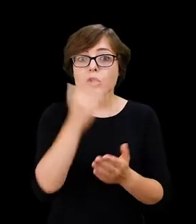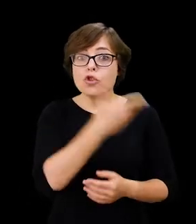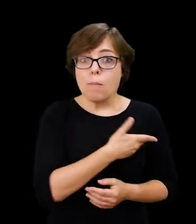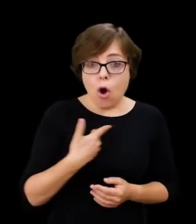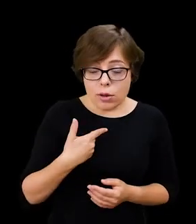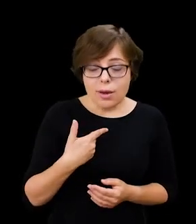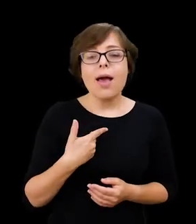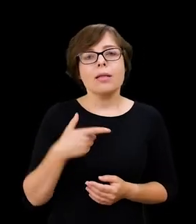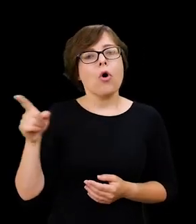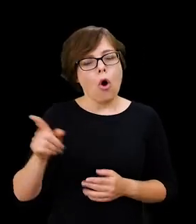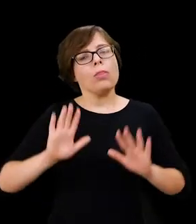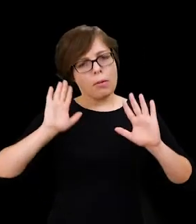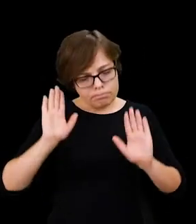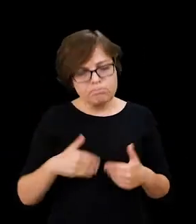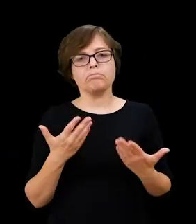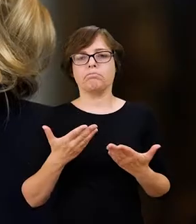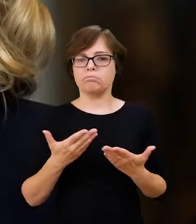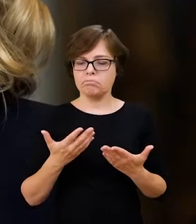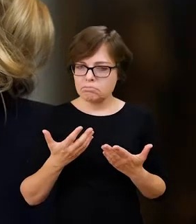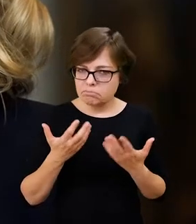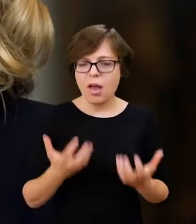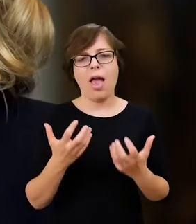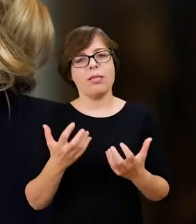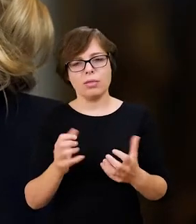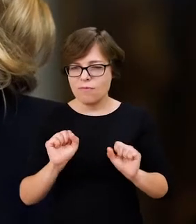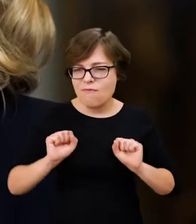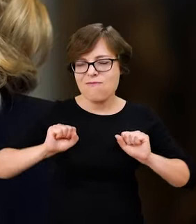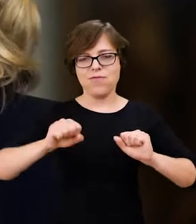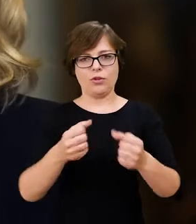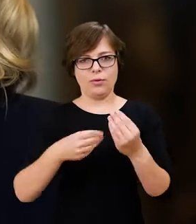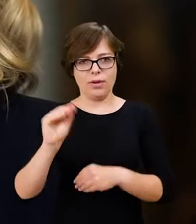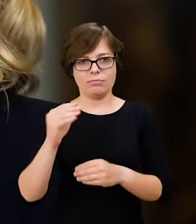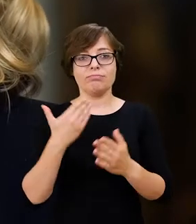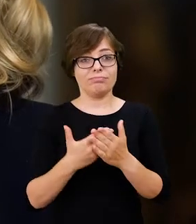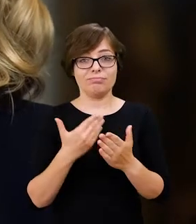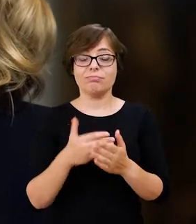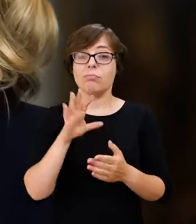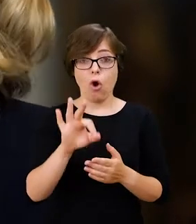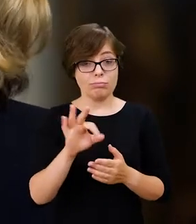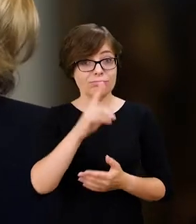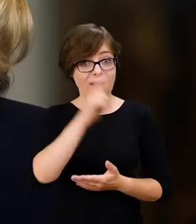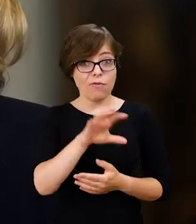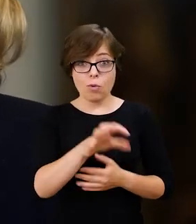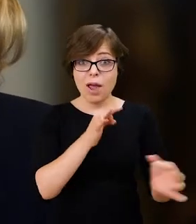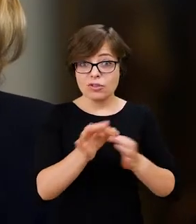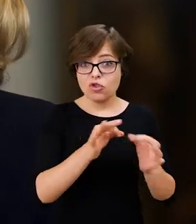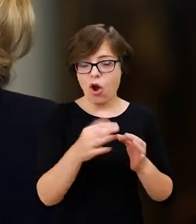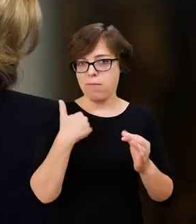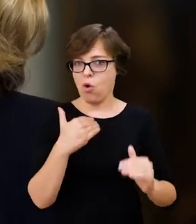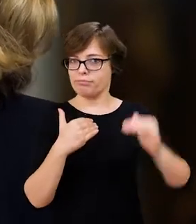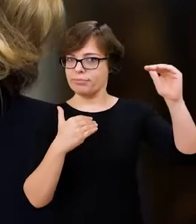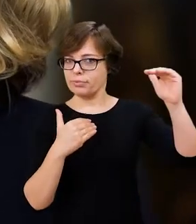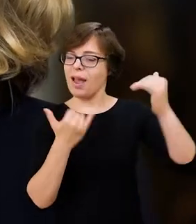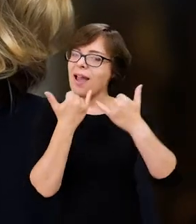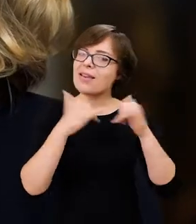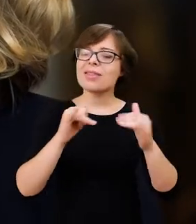portretu zachęciły ją do podjęcia tych wysiłków, bowiem malarstwo historyczne stało wyżej w